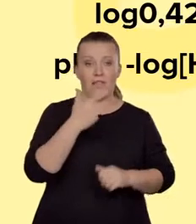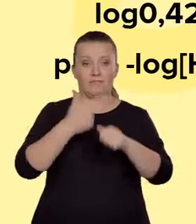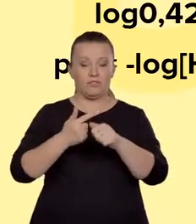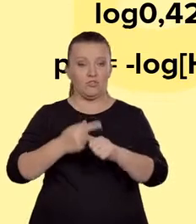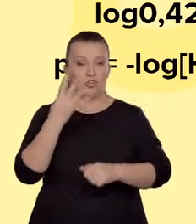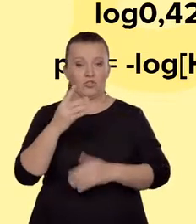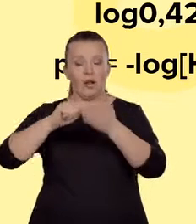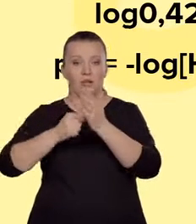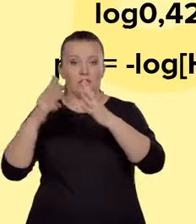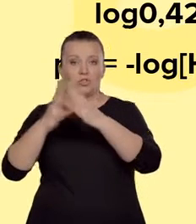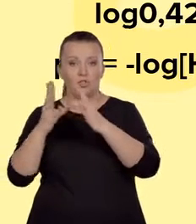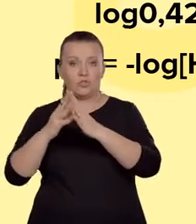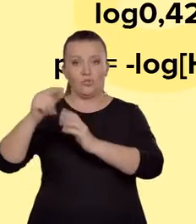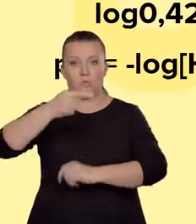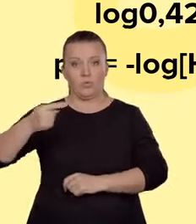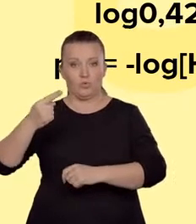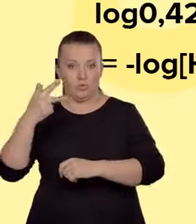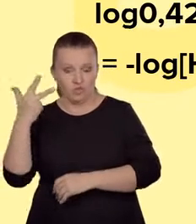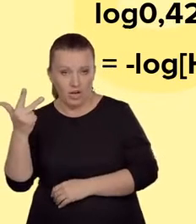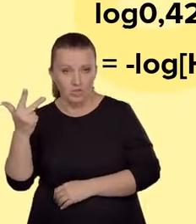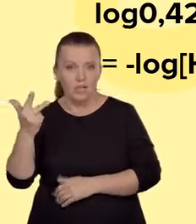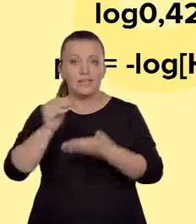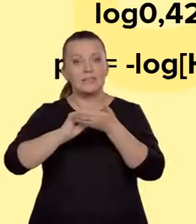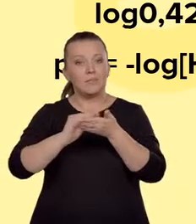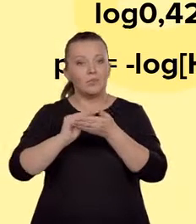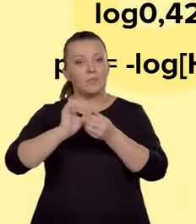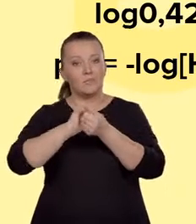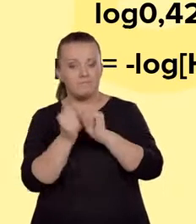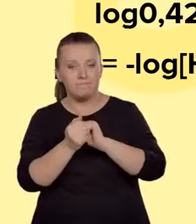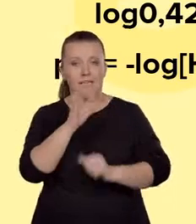razy 10 do minus trzeciej zapisujemy zatem jako